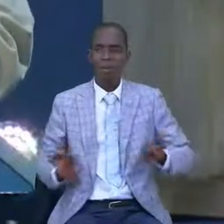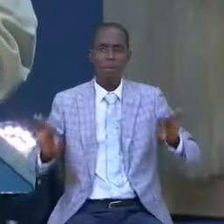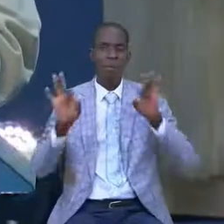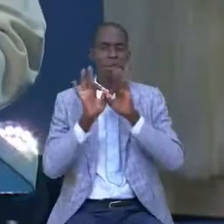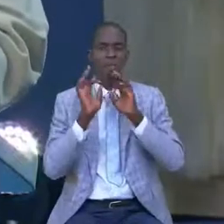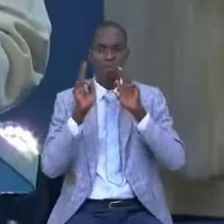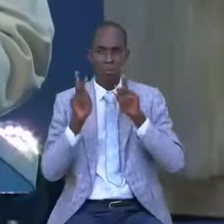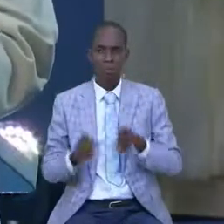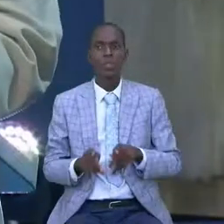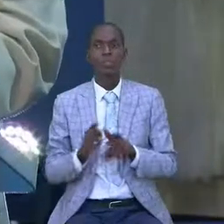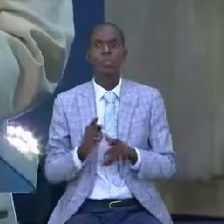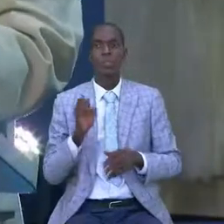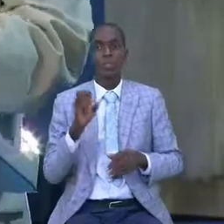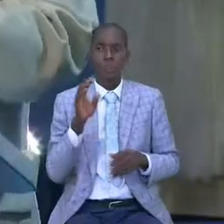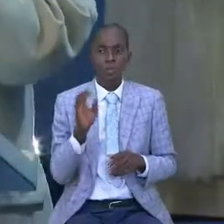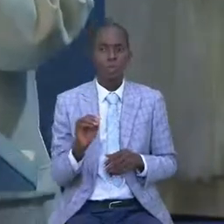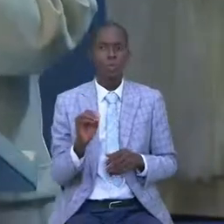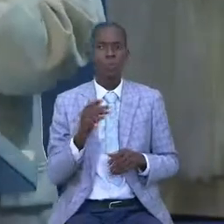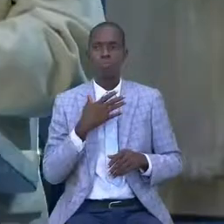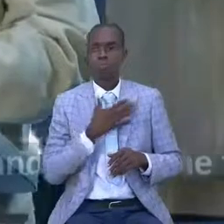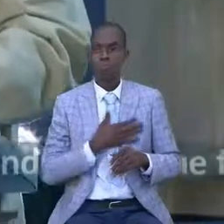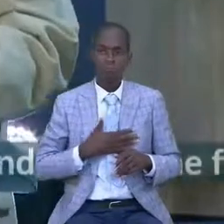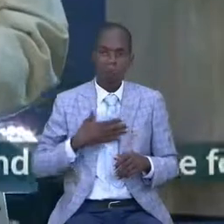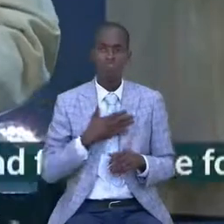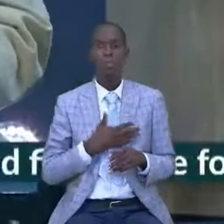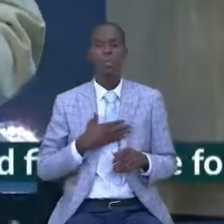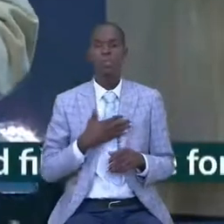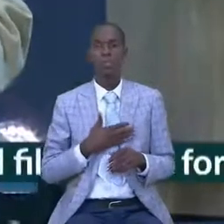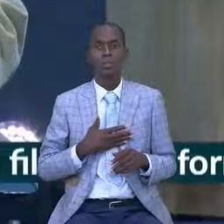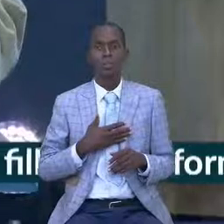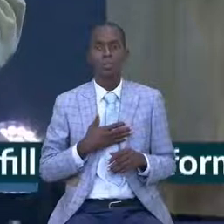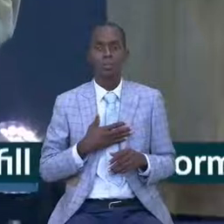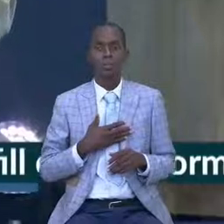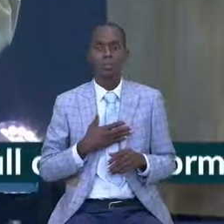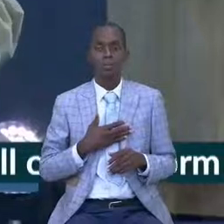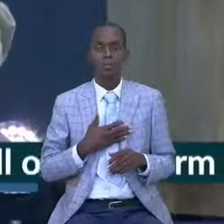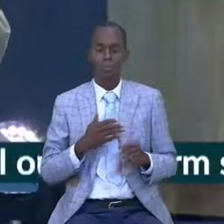vous êtes une personne très importante ici.